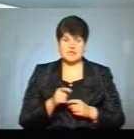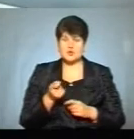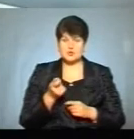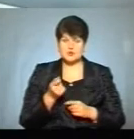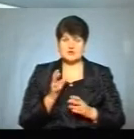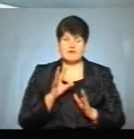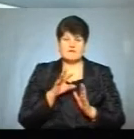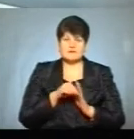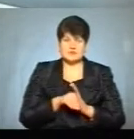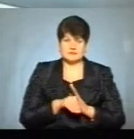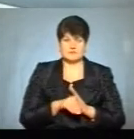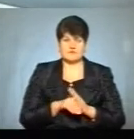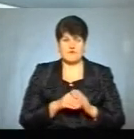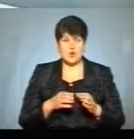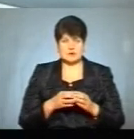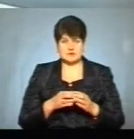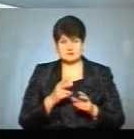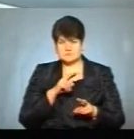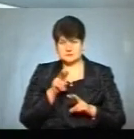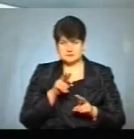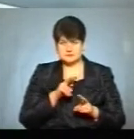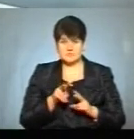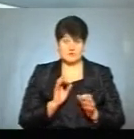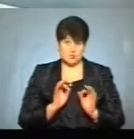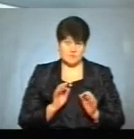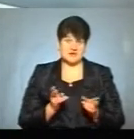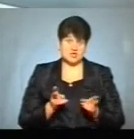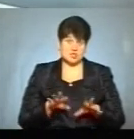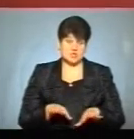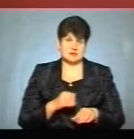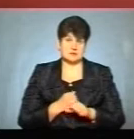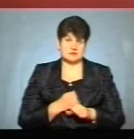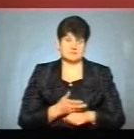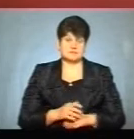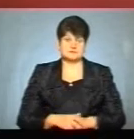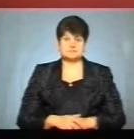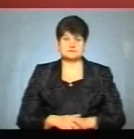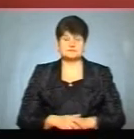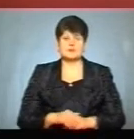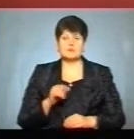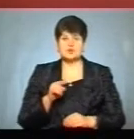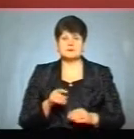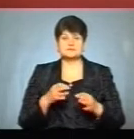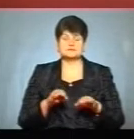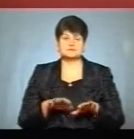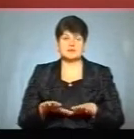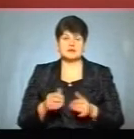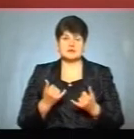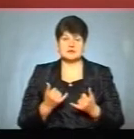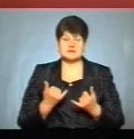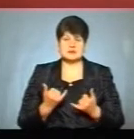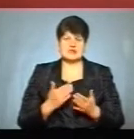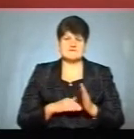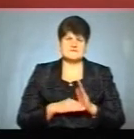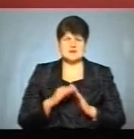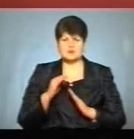вливається в колектив, вона придивляється, до неї придивляється. Якщо все нормально, вона залишається на роботі. Розкажіть, будь ласка, про ті вакансії, які є найбільш